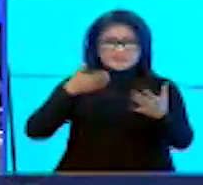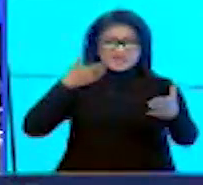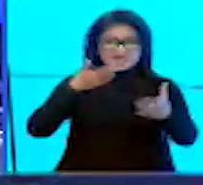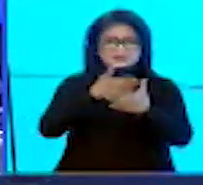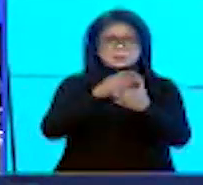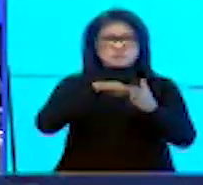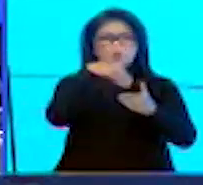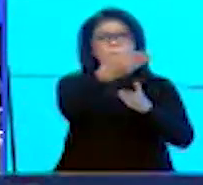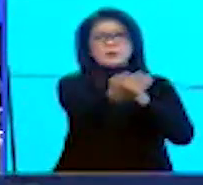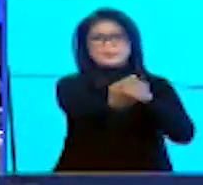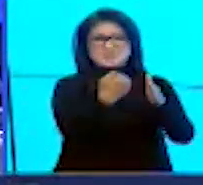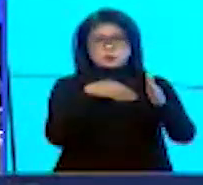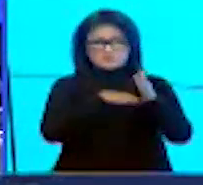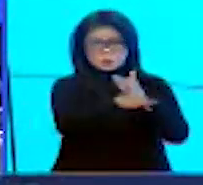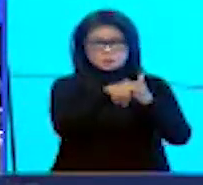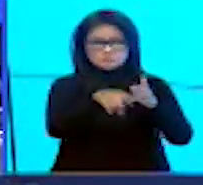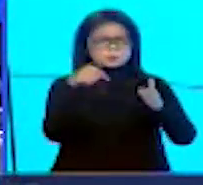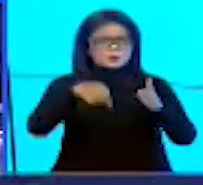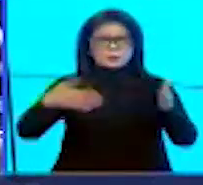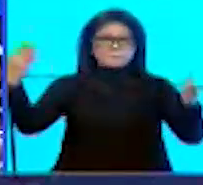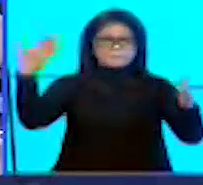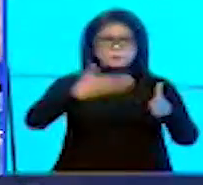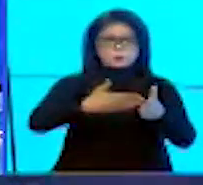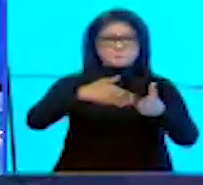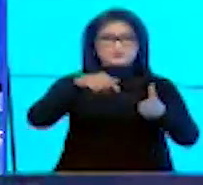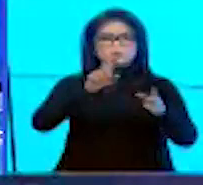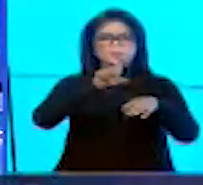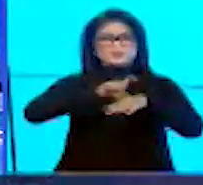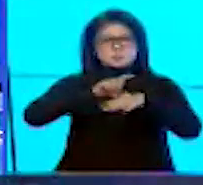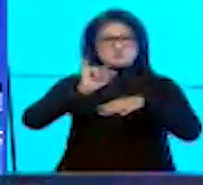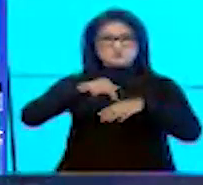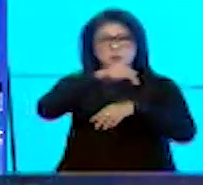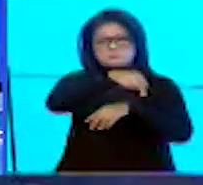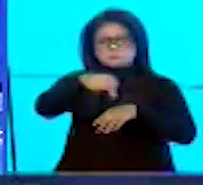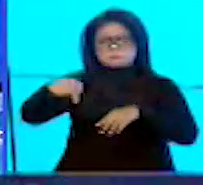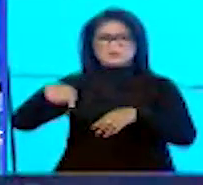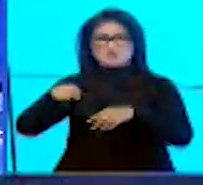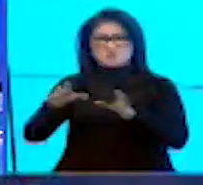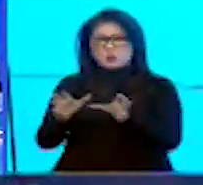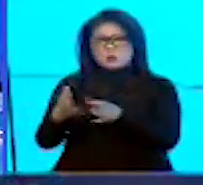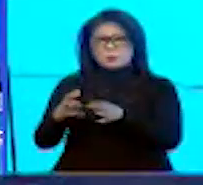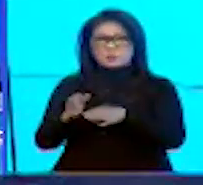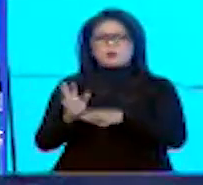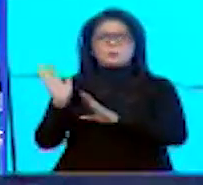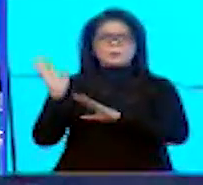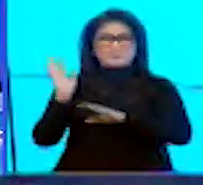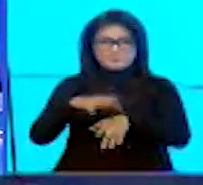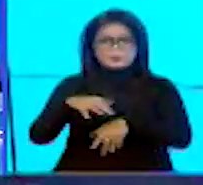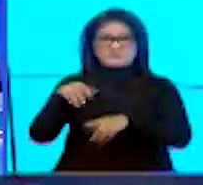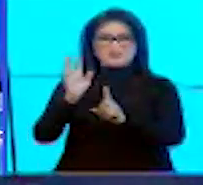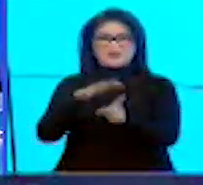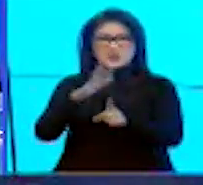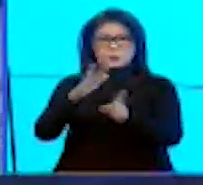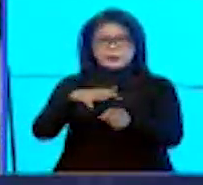akses keluar masuk warga di Desa Ringin Telu dan menutup sementara masjid yang diduga menjadi titik klaster Tarawih.